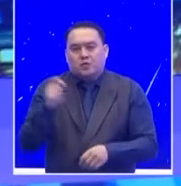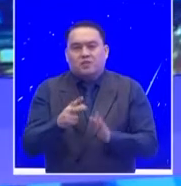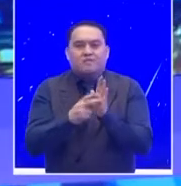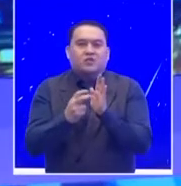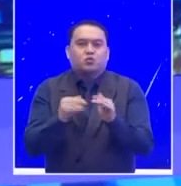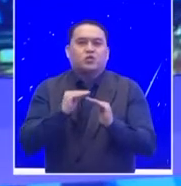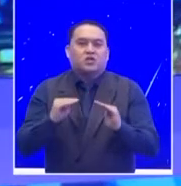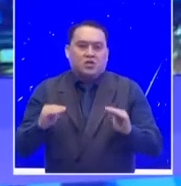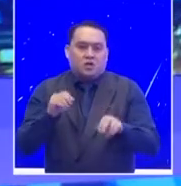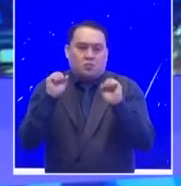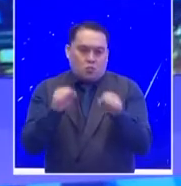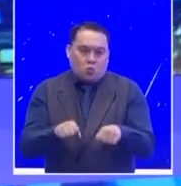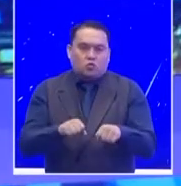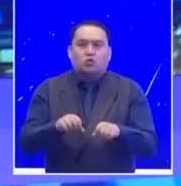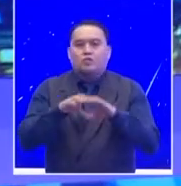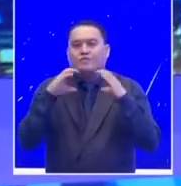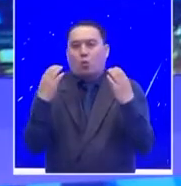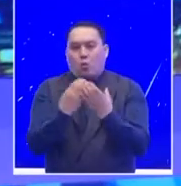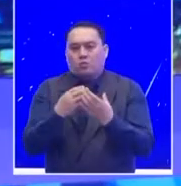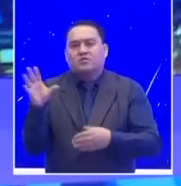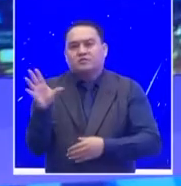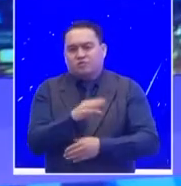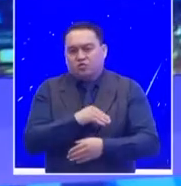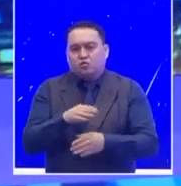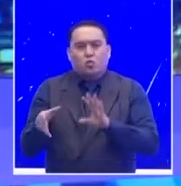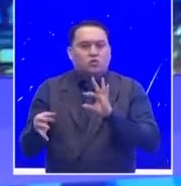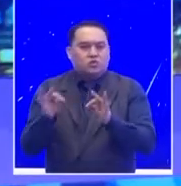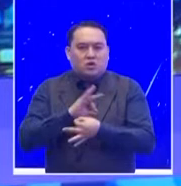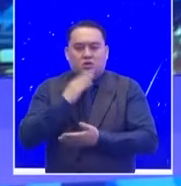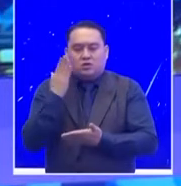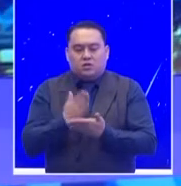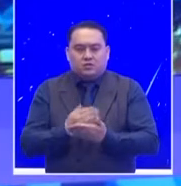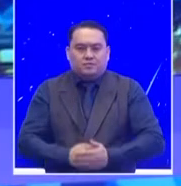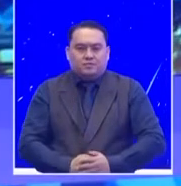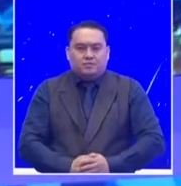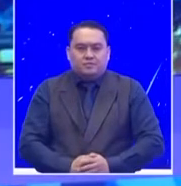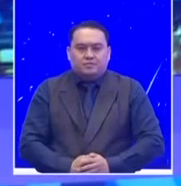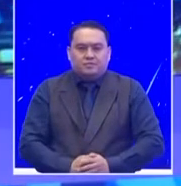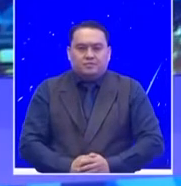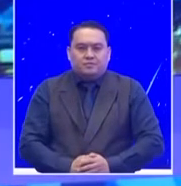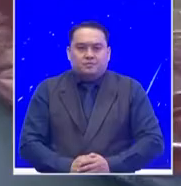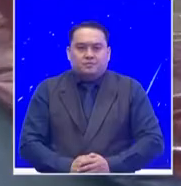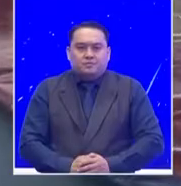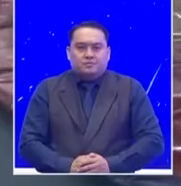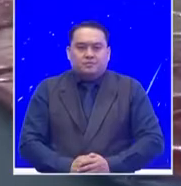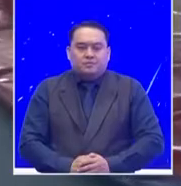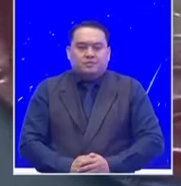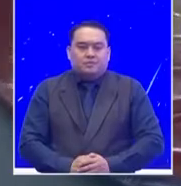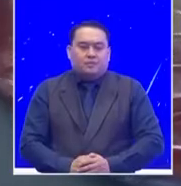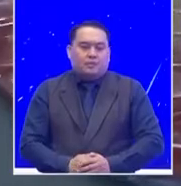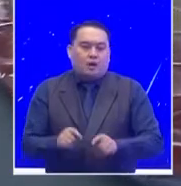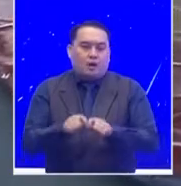800 детей. В современном комплексе предусмотрено все до мелочей. Подробнее расскажет Адель Ахжаркенова.